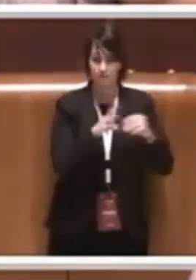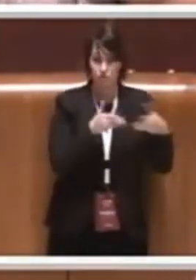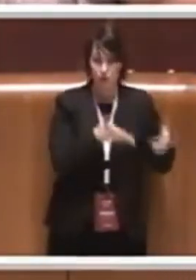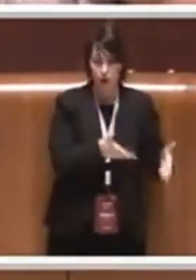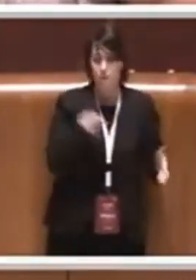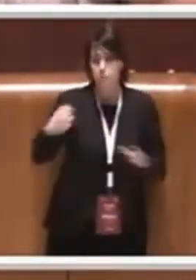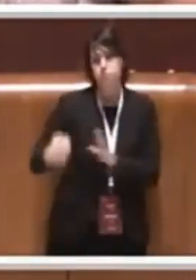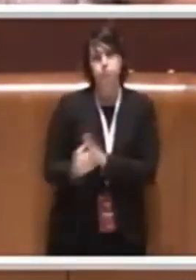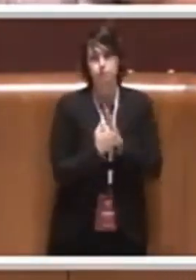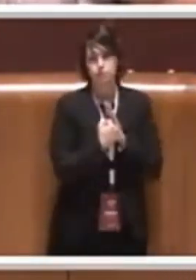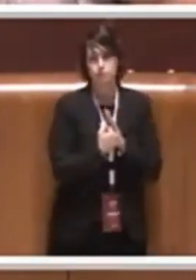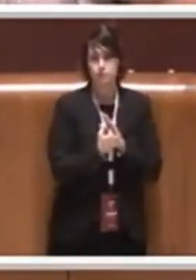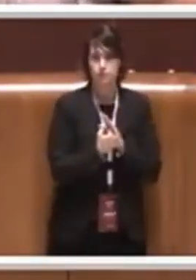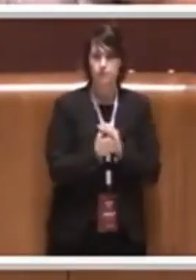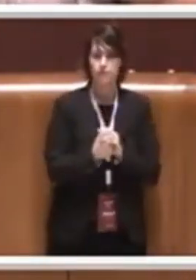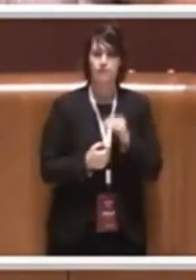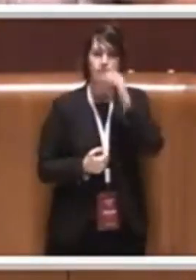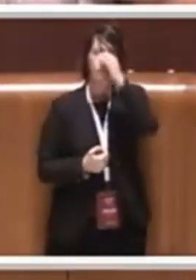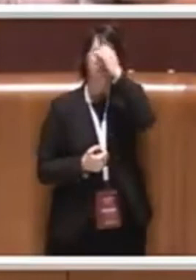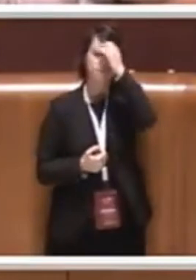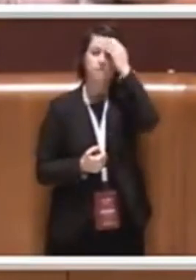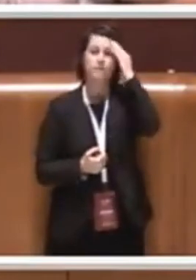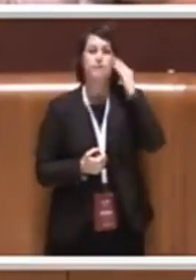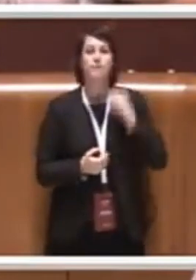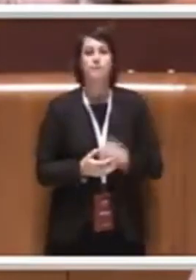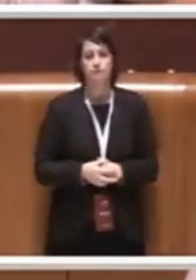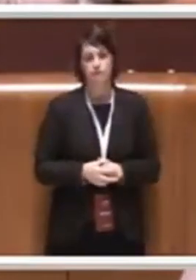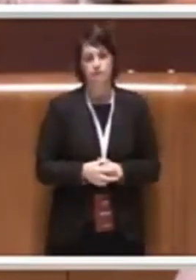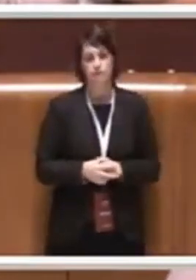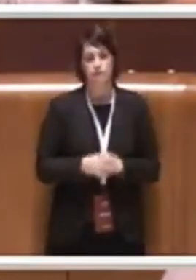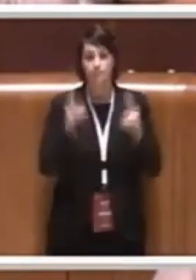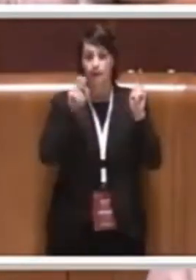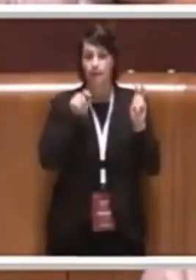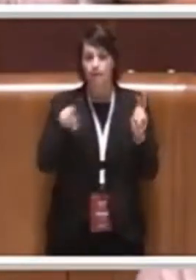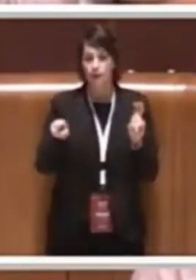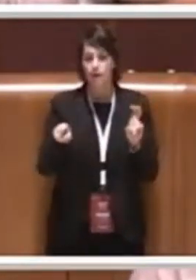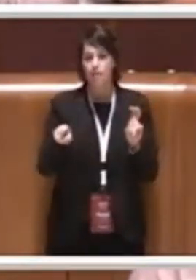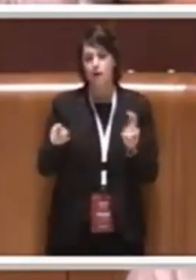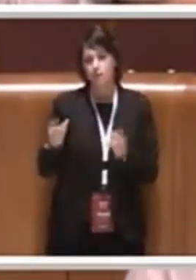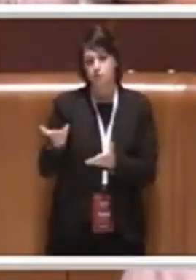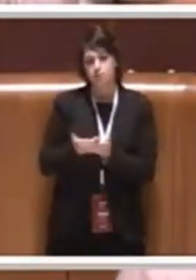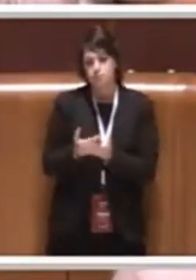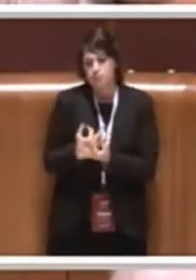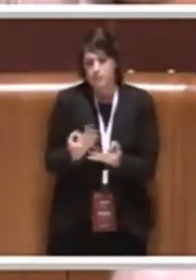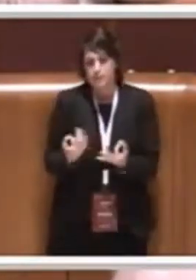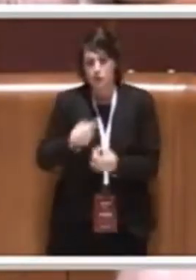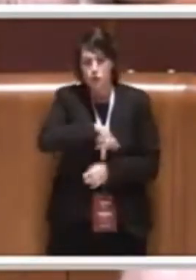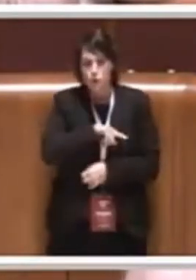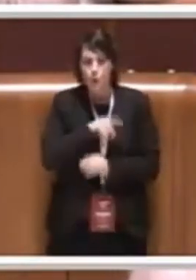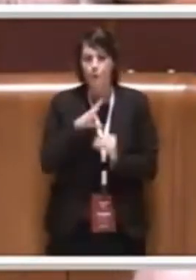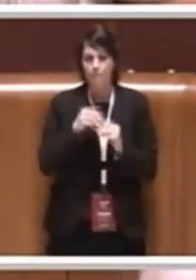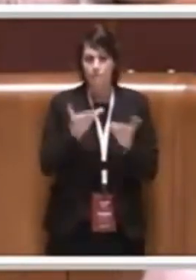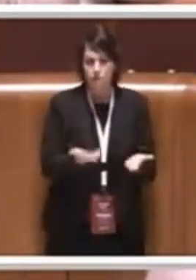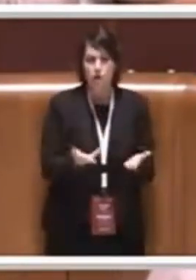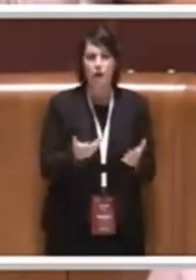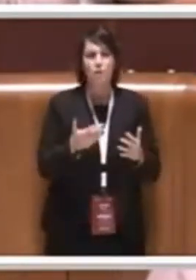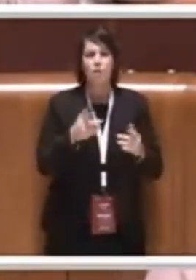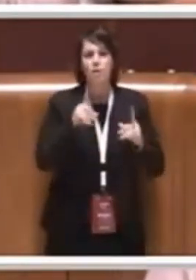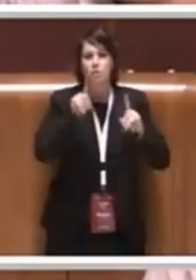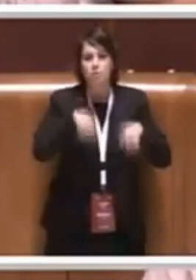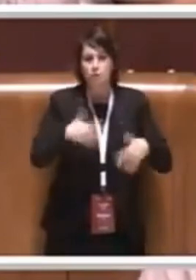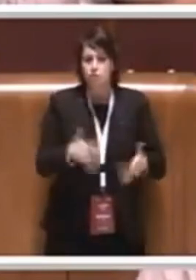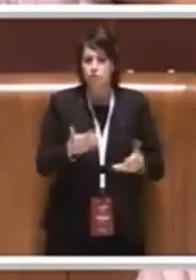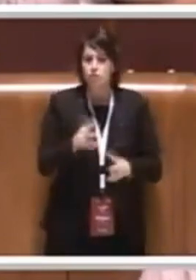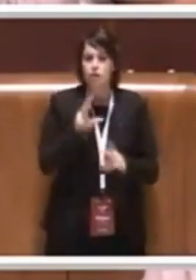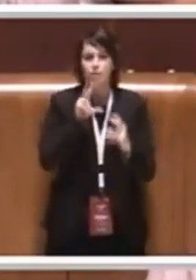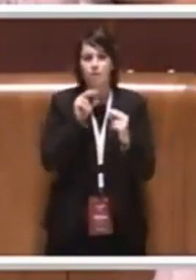già adottato e sta continuando ad adottare anche con i numerosi incontri e rapporti con il governo su questa tematica.